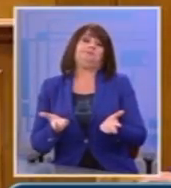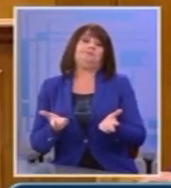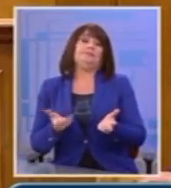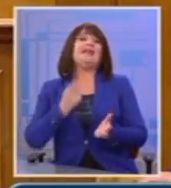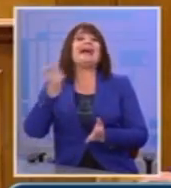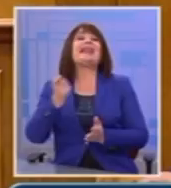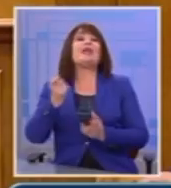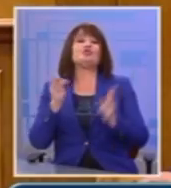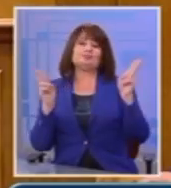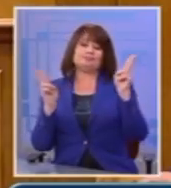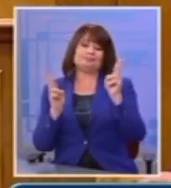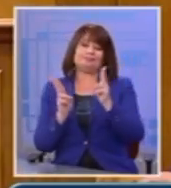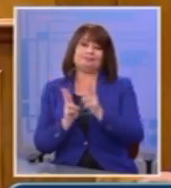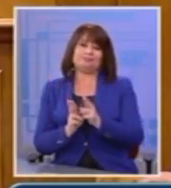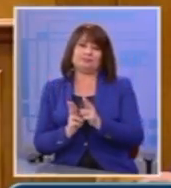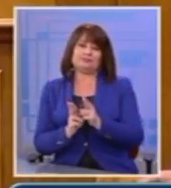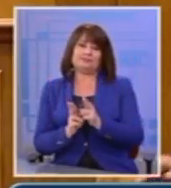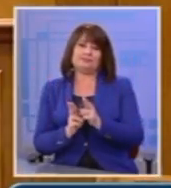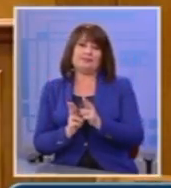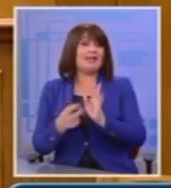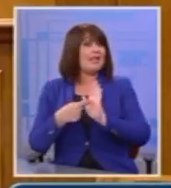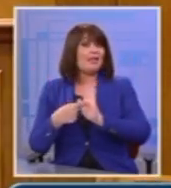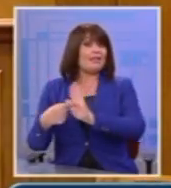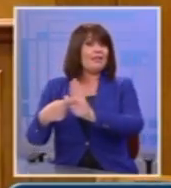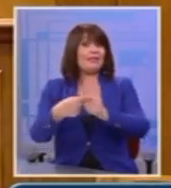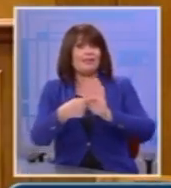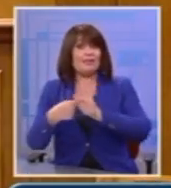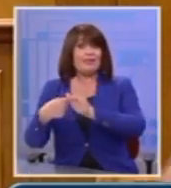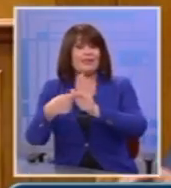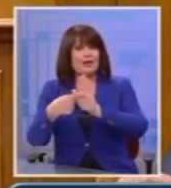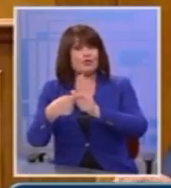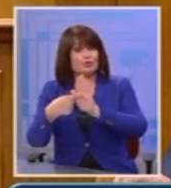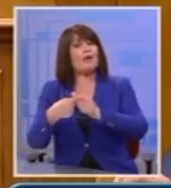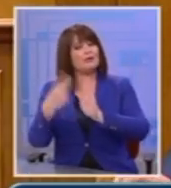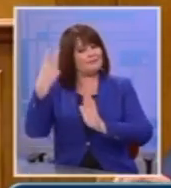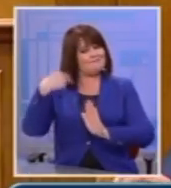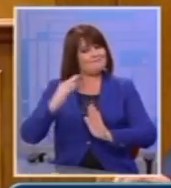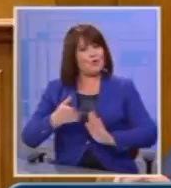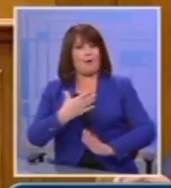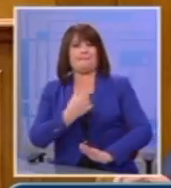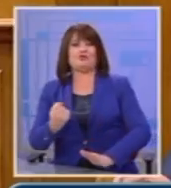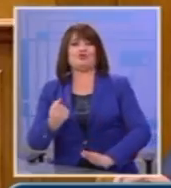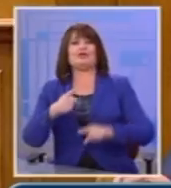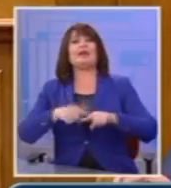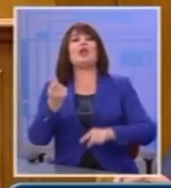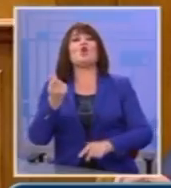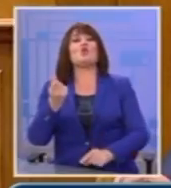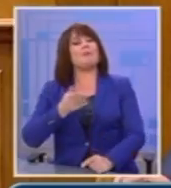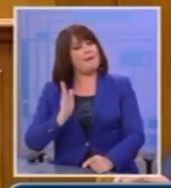απομείωση χρέους, το σήμα στους επενδυτές και στις αγορές να ξαναεμπιστευτούν την ελληνική οικονομία.